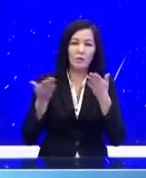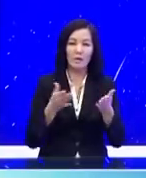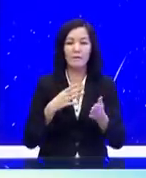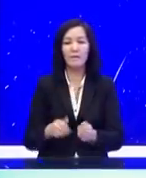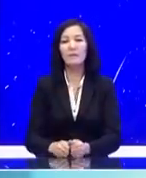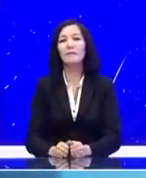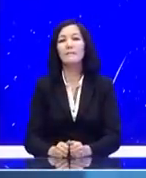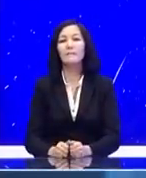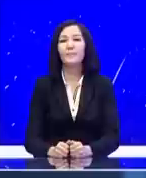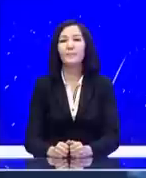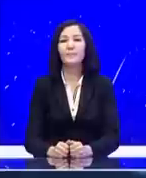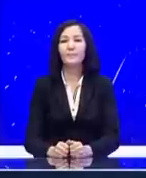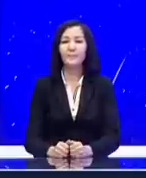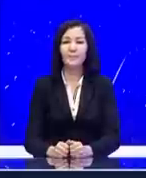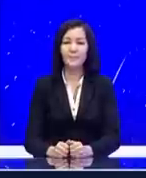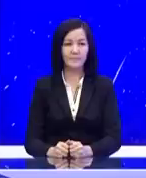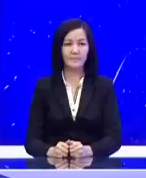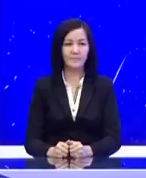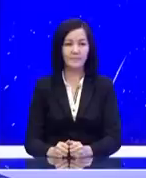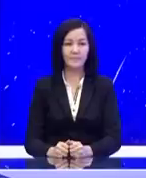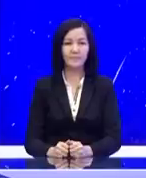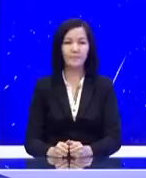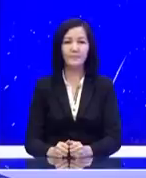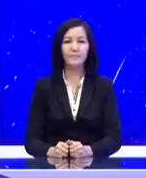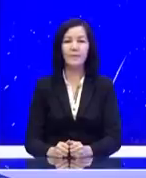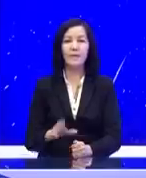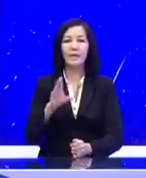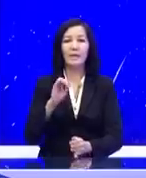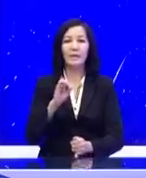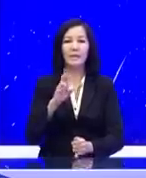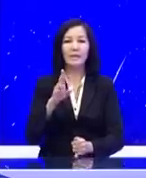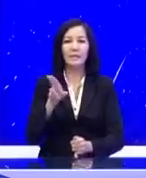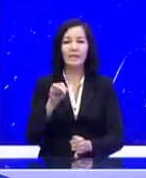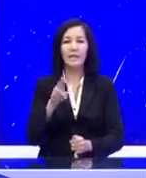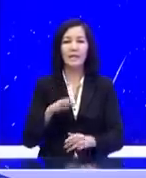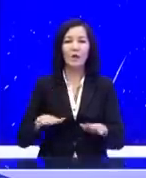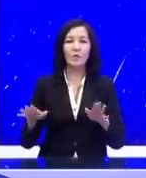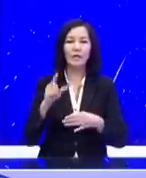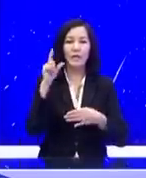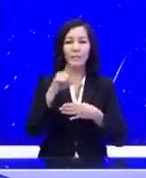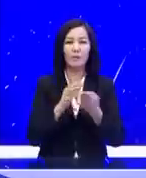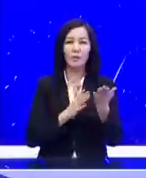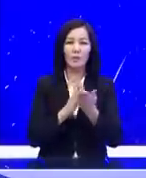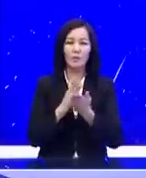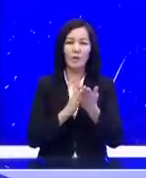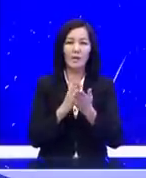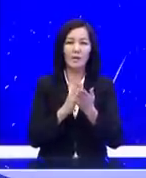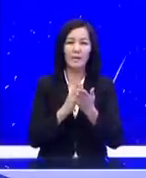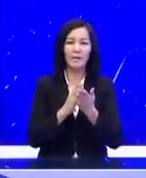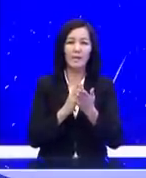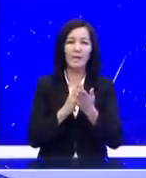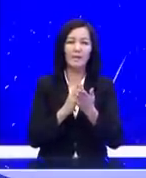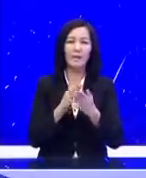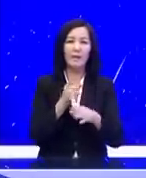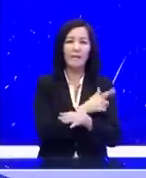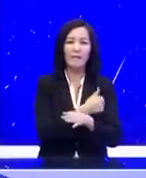Жетісу телеарнасы, Ескелді ауданынан. Сондай-ақ Ескелді ауданындағы мешіт өкілдерінен бөлек ветеринария бөлімі мамандары